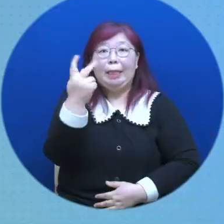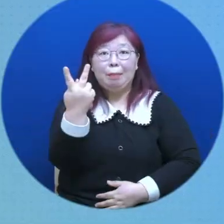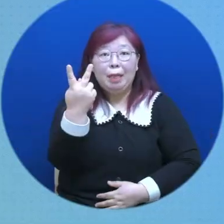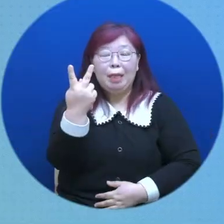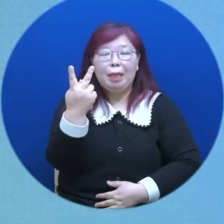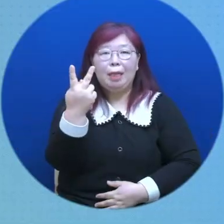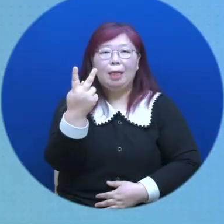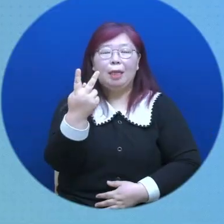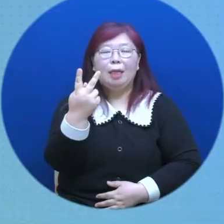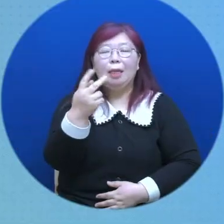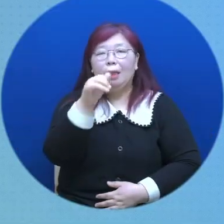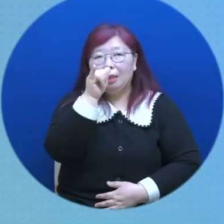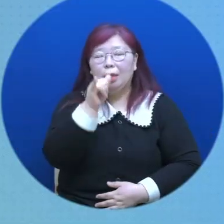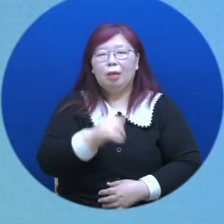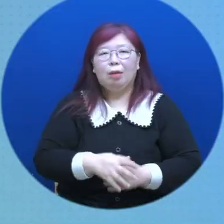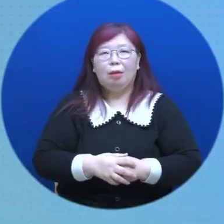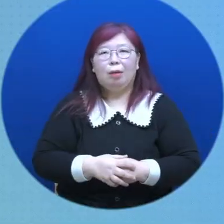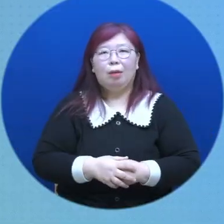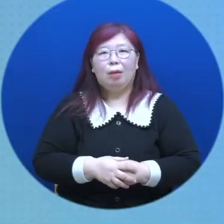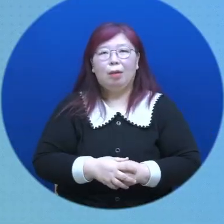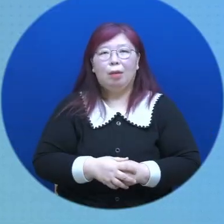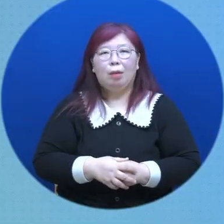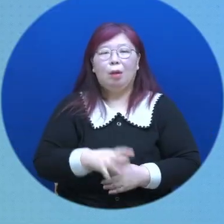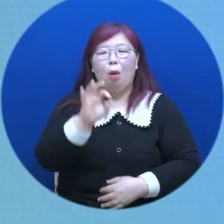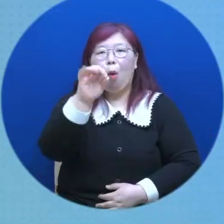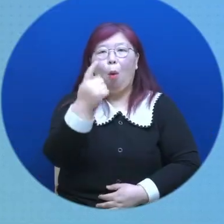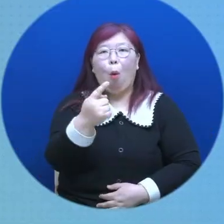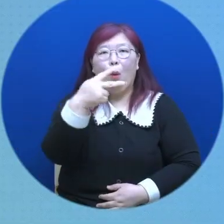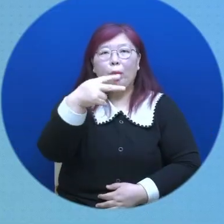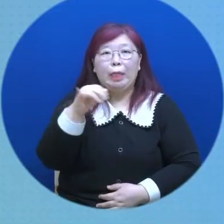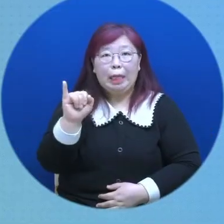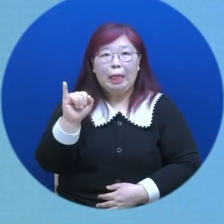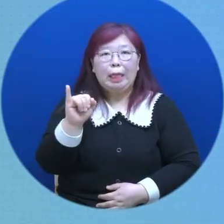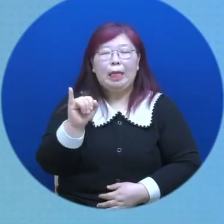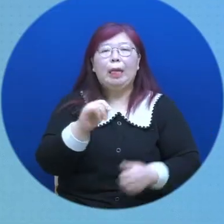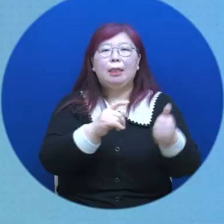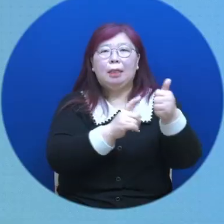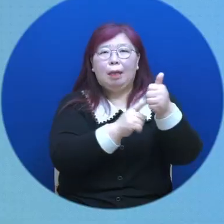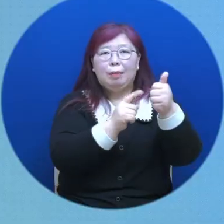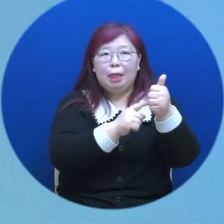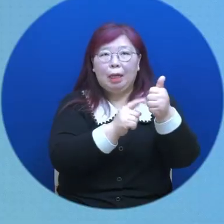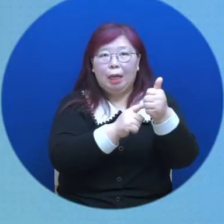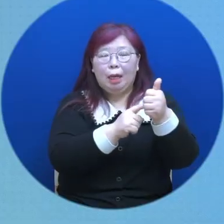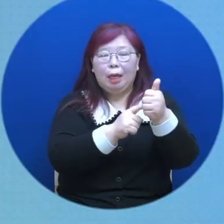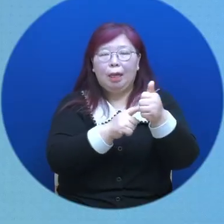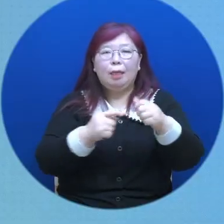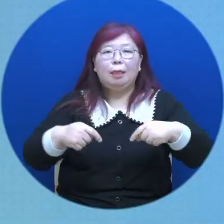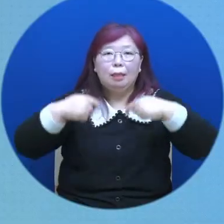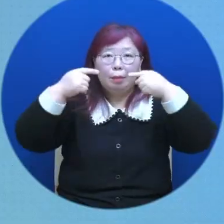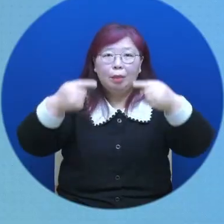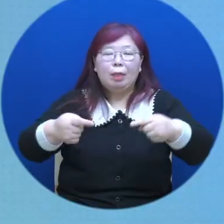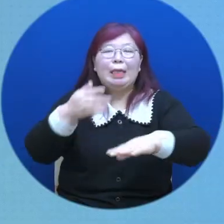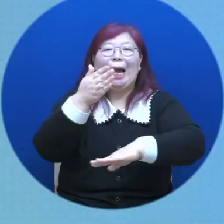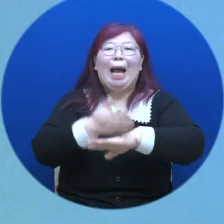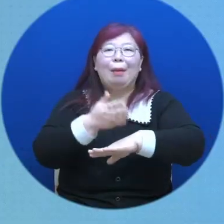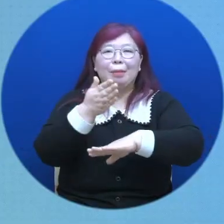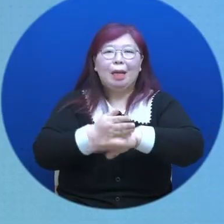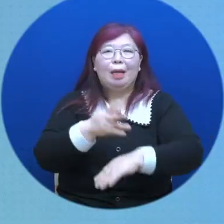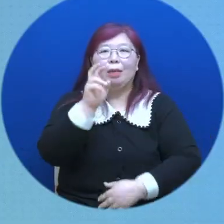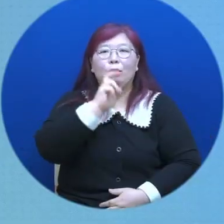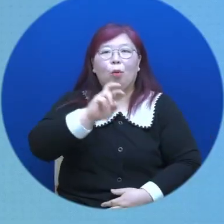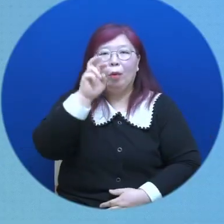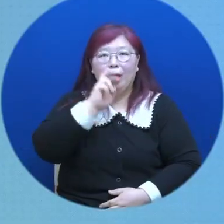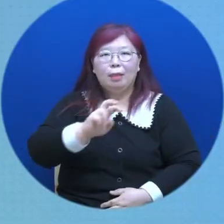근데 여기에 보디라고 하는 사람이 나가서 감사라고 하는 노래를